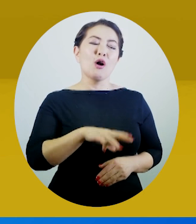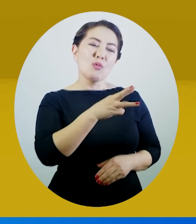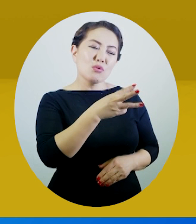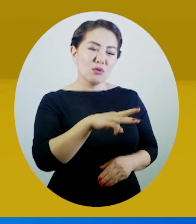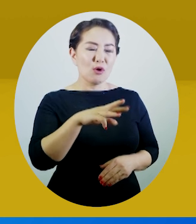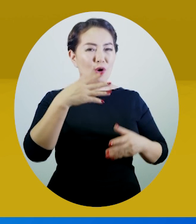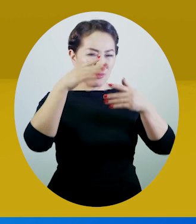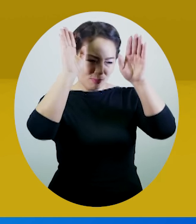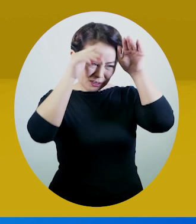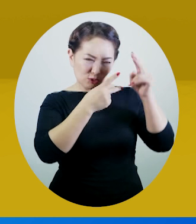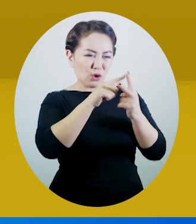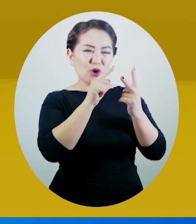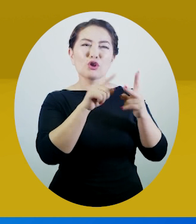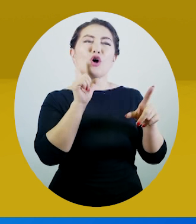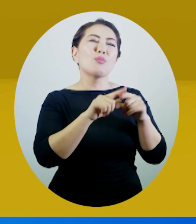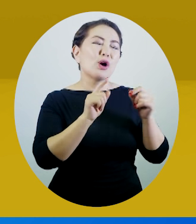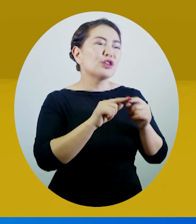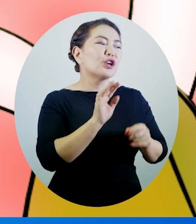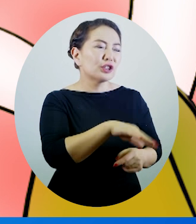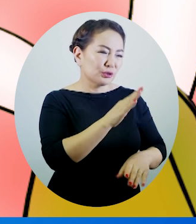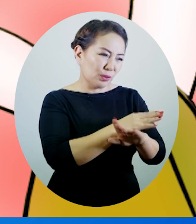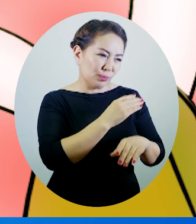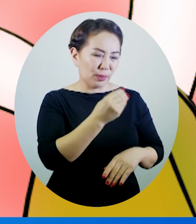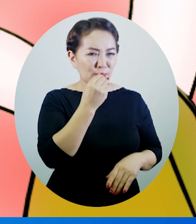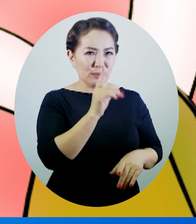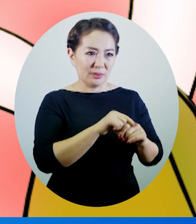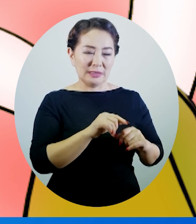Мөнхөө, Басраа, та хоёр болооч.